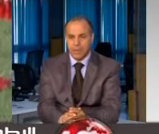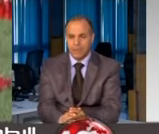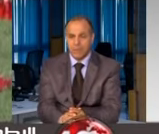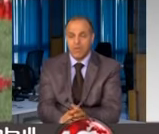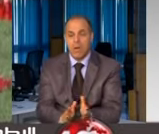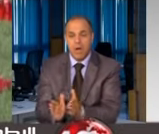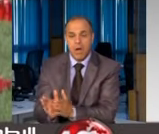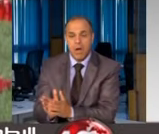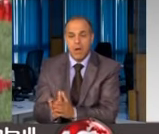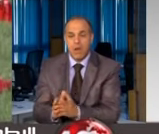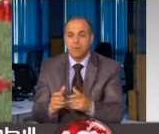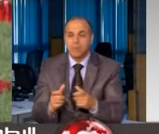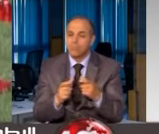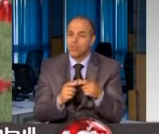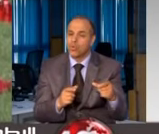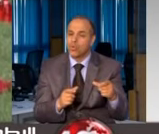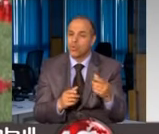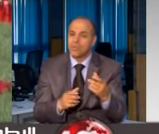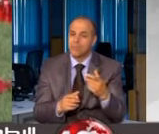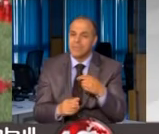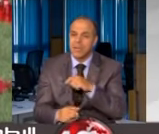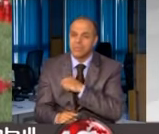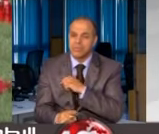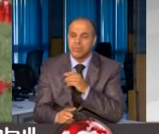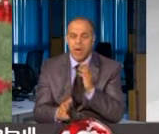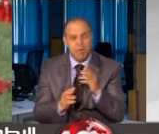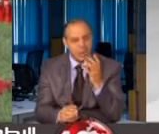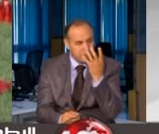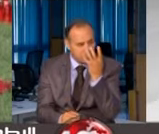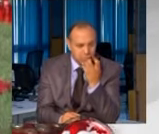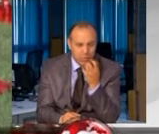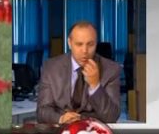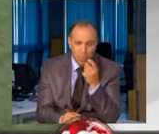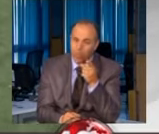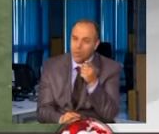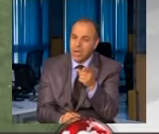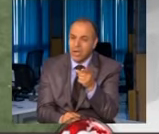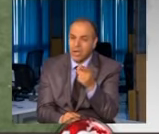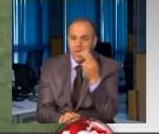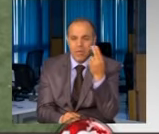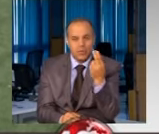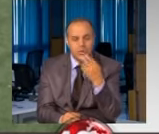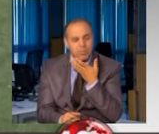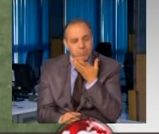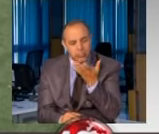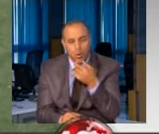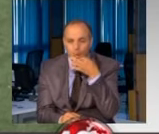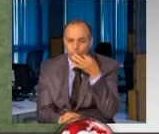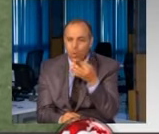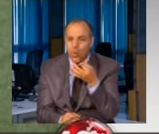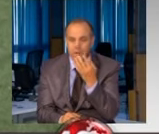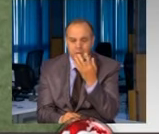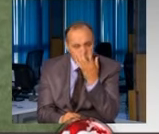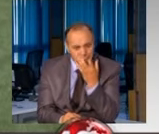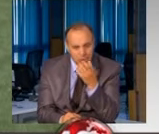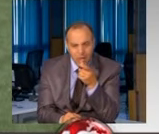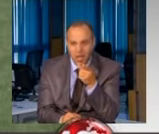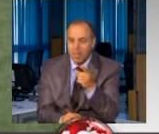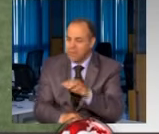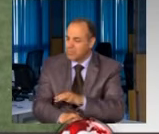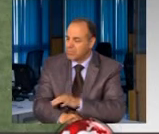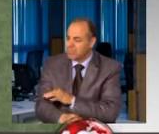من جهته عبر فريق كوردوبا في تغريدة على تويتر عن عميق حزنه بالقول: لا يمكننا أن نعبر بالكلمات عن مدى الحزن الذي